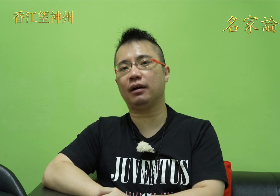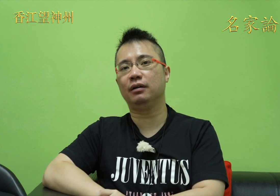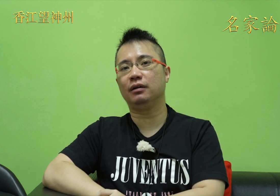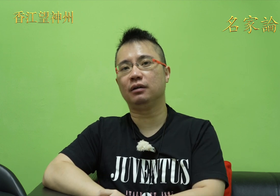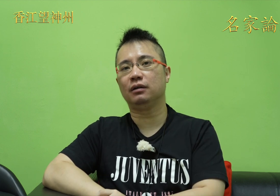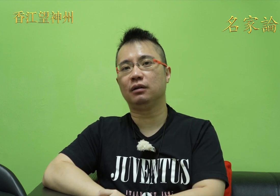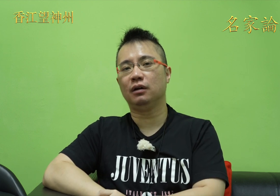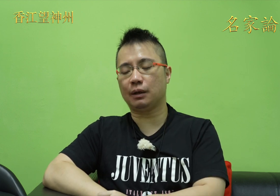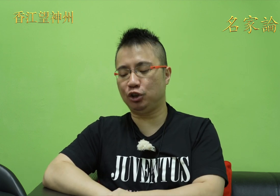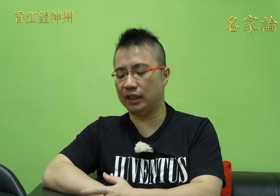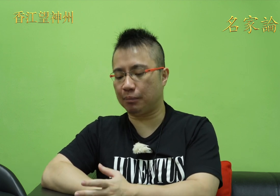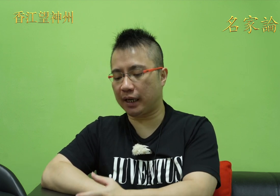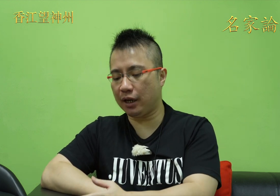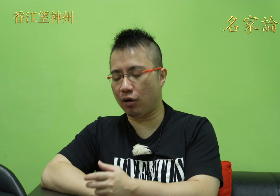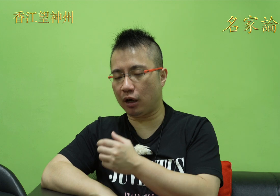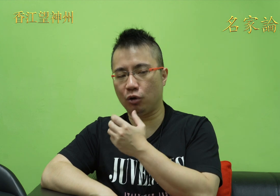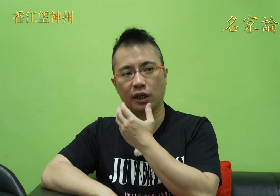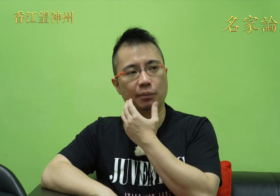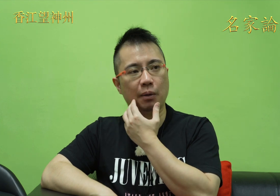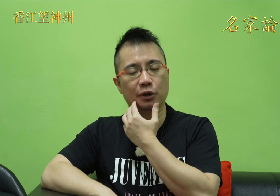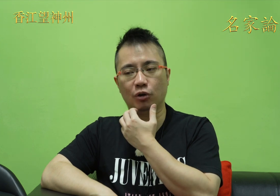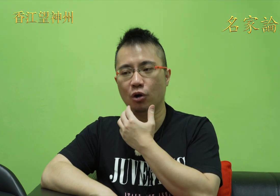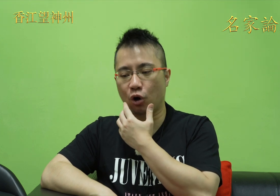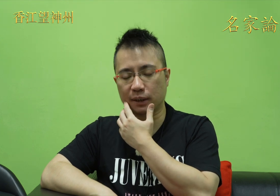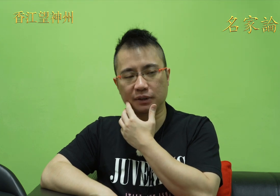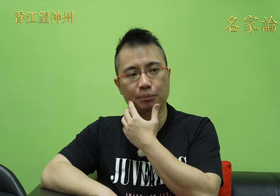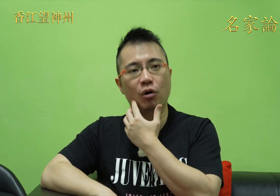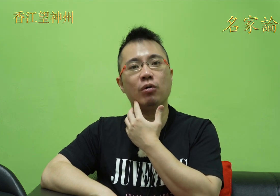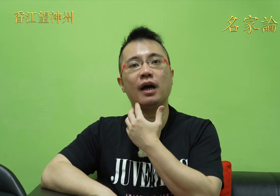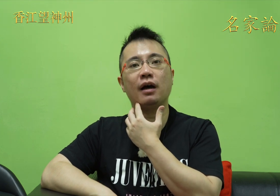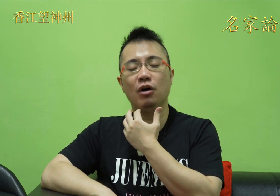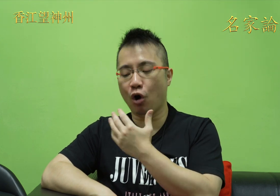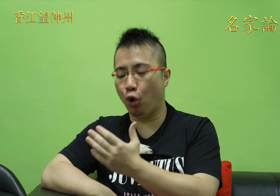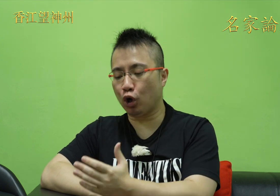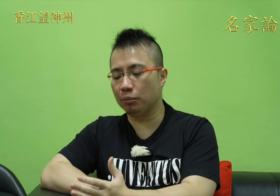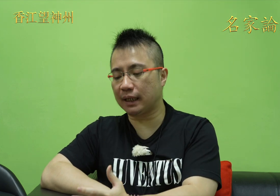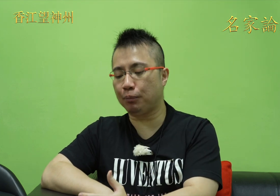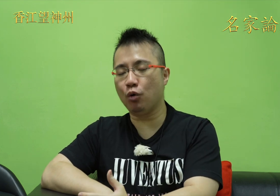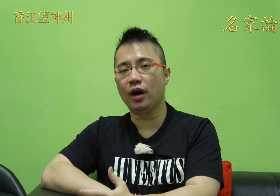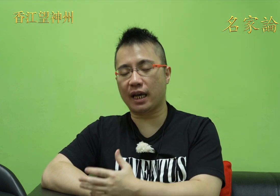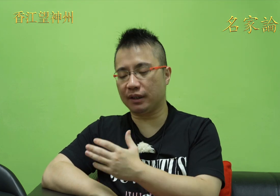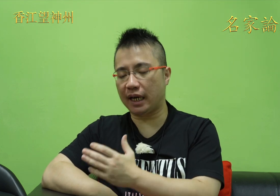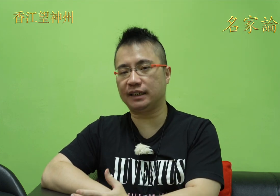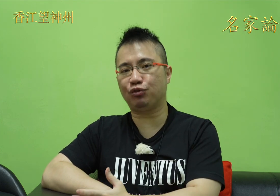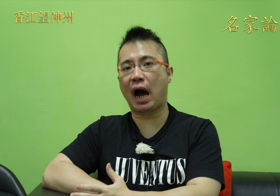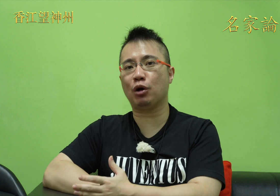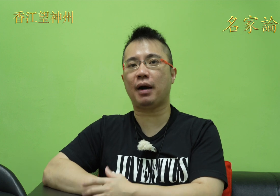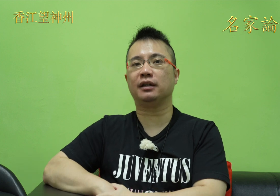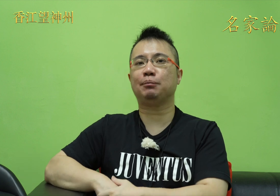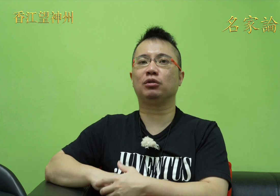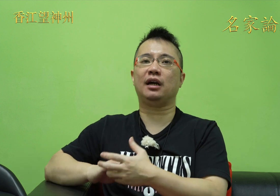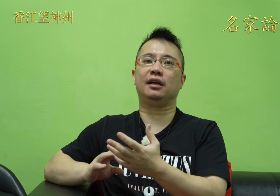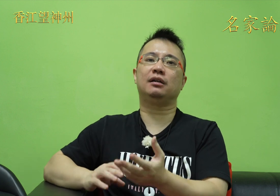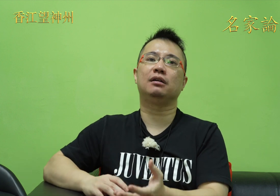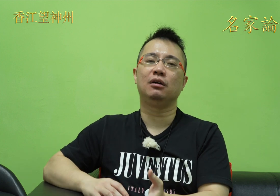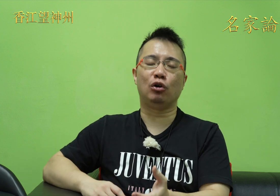犯法。咁於是啲人咪驚咯。如果係咁啊，不如我申唔申報好咧嚇？好多人唔申報係因為第一，你政府效率慢，